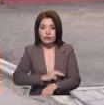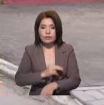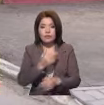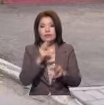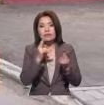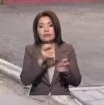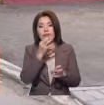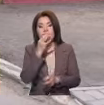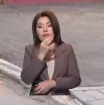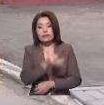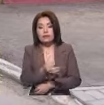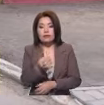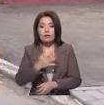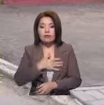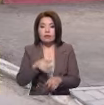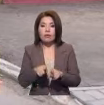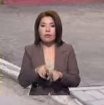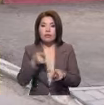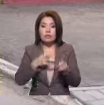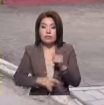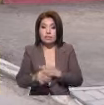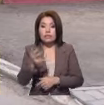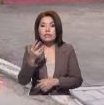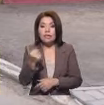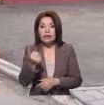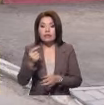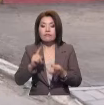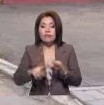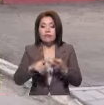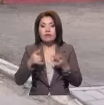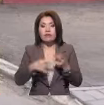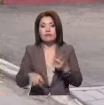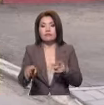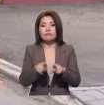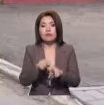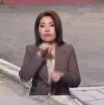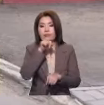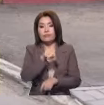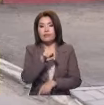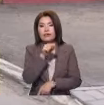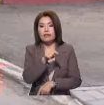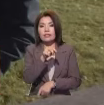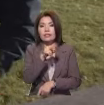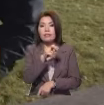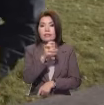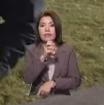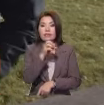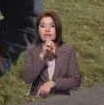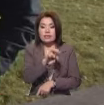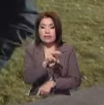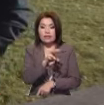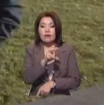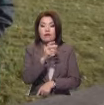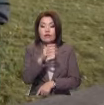сақтады ғой, енді біз өмірге әкелгенмен үлкен тағы екінші рет өмірге келуіне себепкер болған Беларстан. Асияның